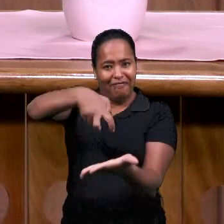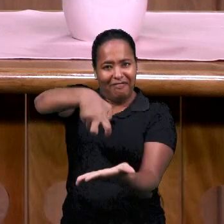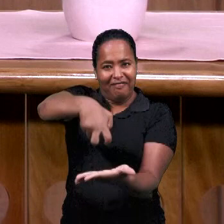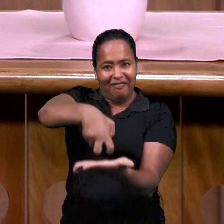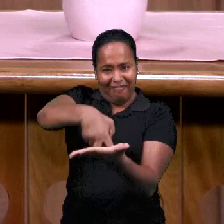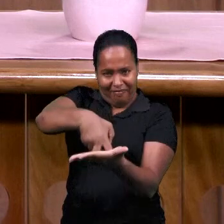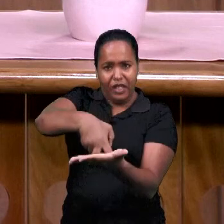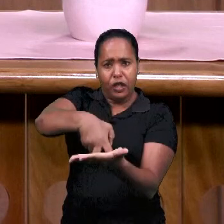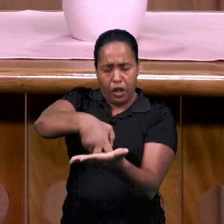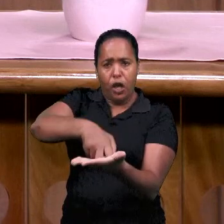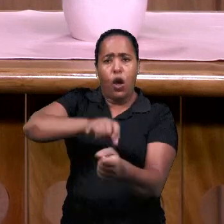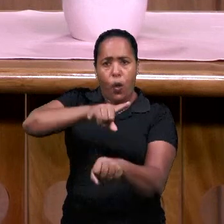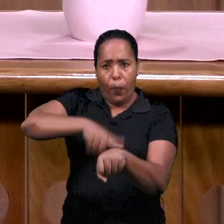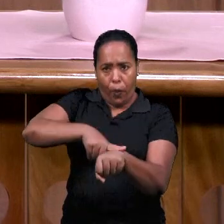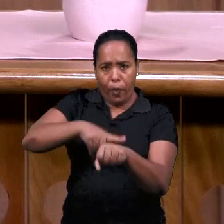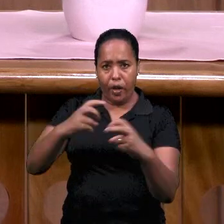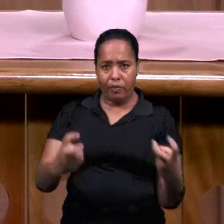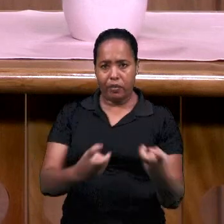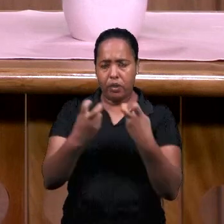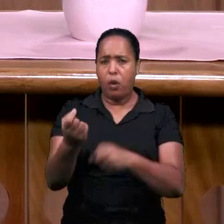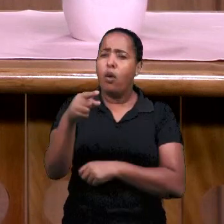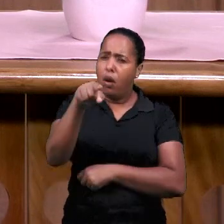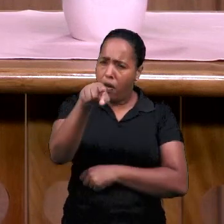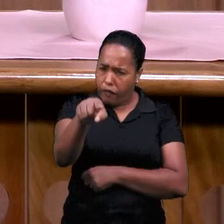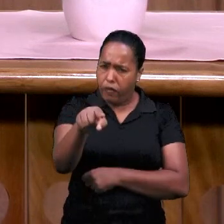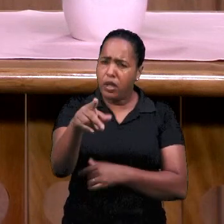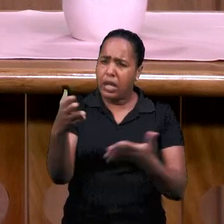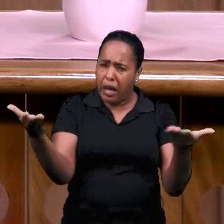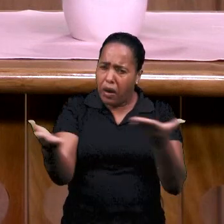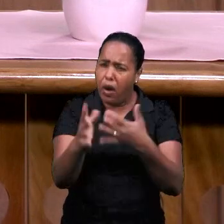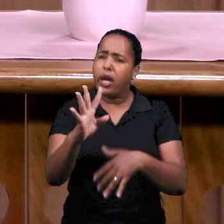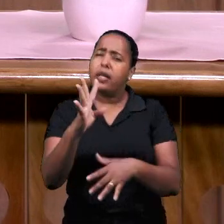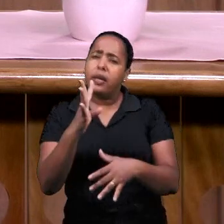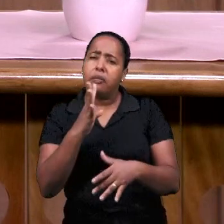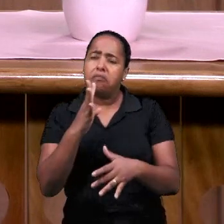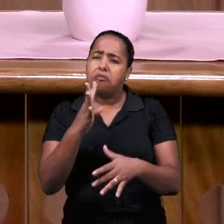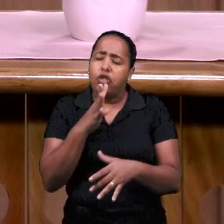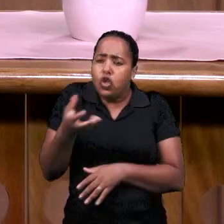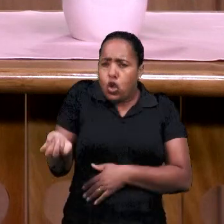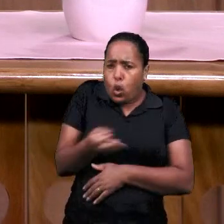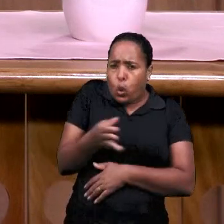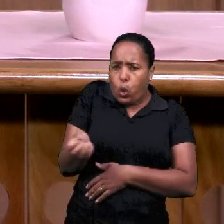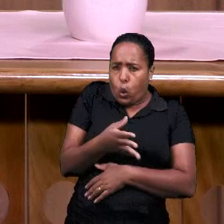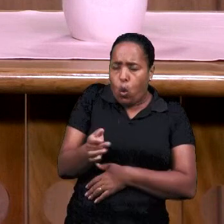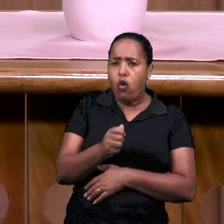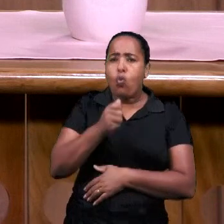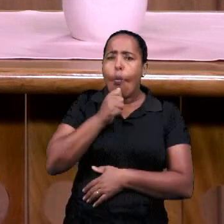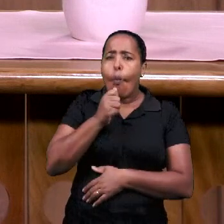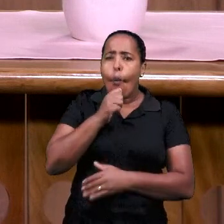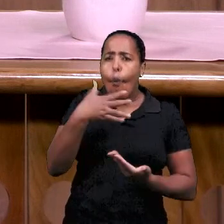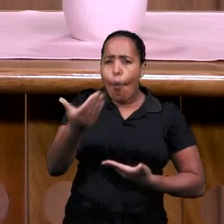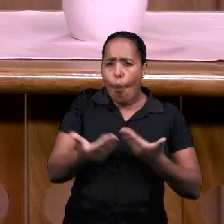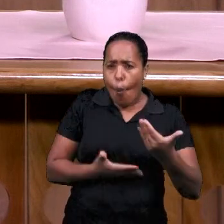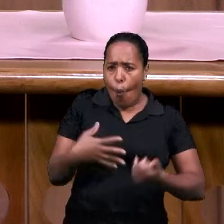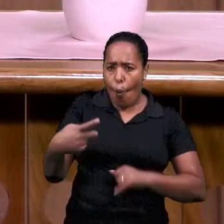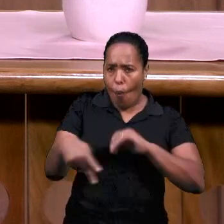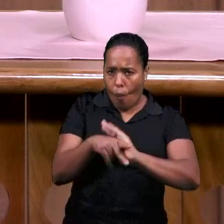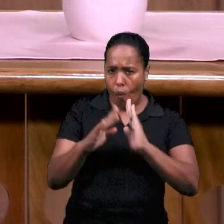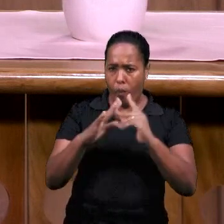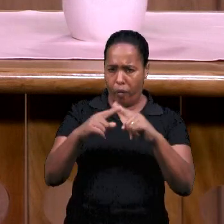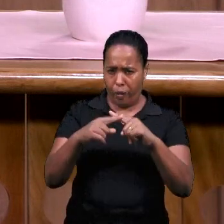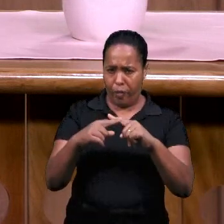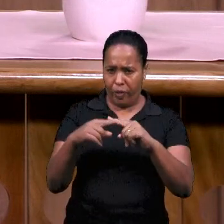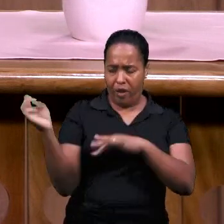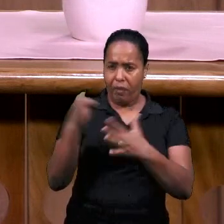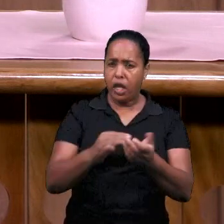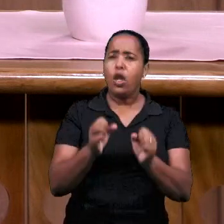tous à se mettre à genoux pour ce moment de clameur. Vous qui avez arrivé maintenant, vous qui n'êtes pas encore membre